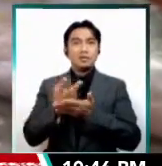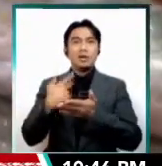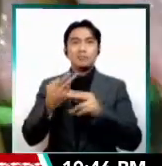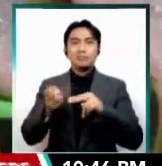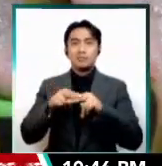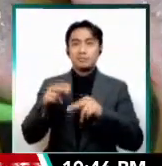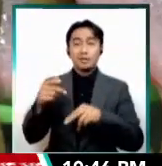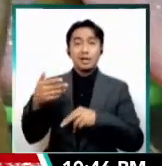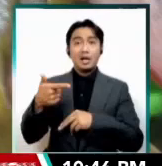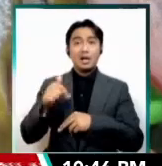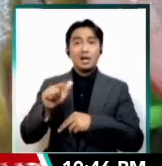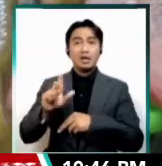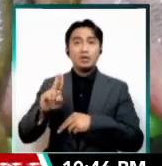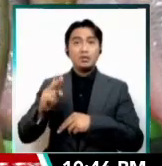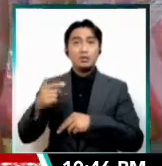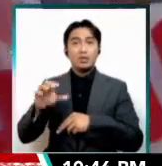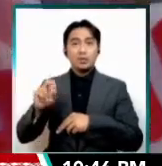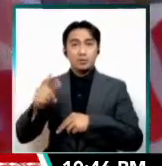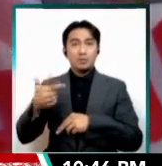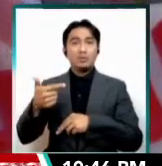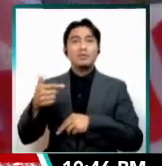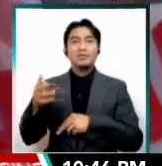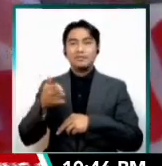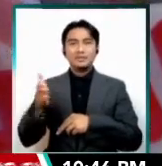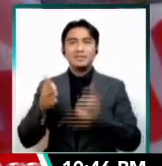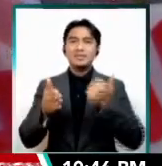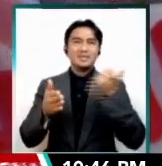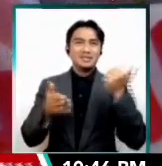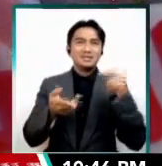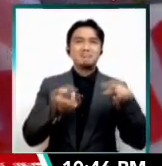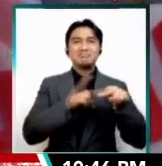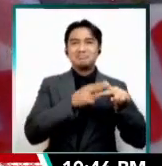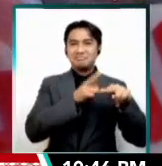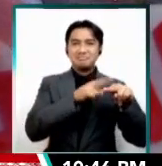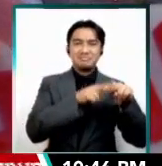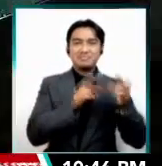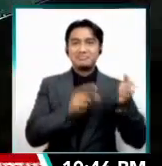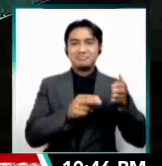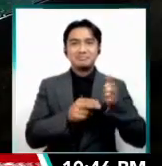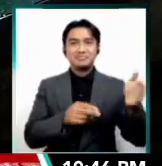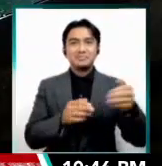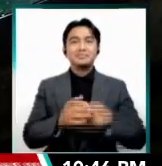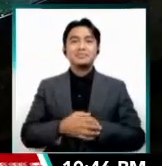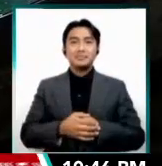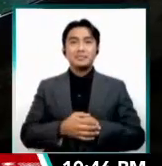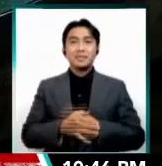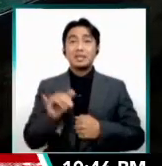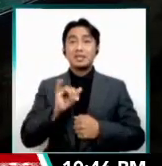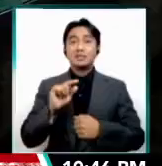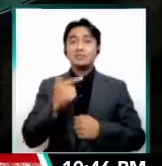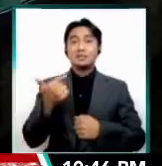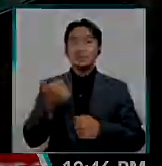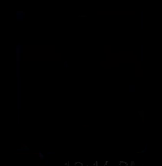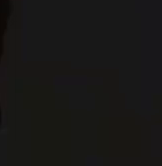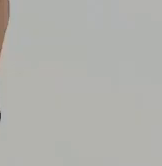40 pesos naman ang itinaas ng ibang isda. Ganito rin ang itinaas ng presyo ng isda sa Commonwealth Market.